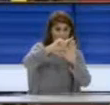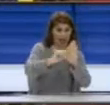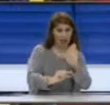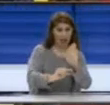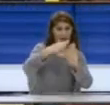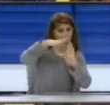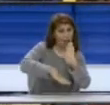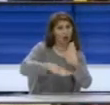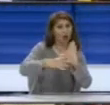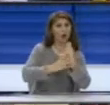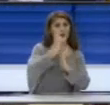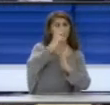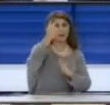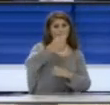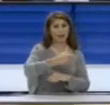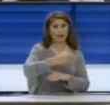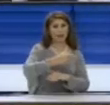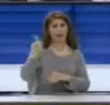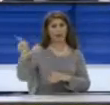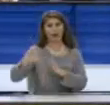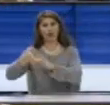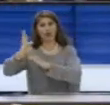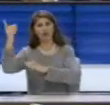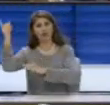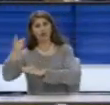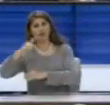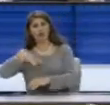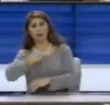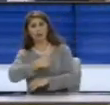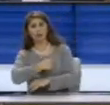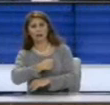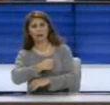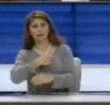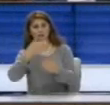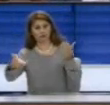το 12%, 13% στην Ισπανία.